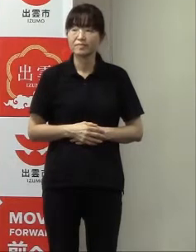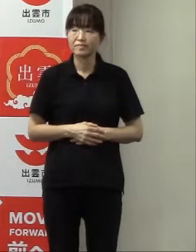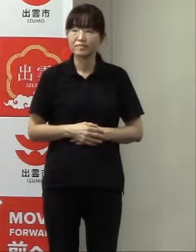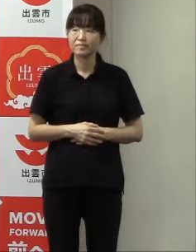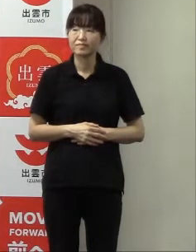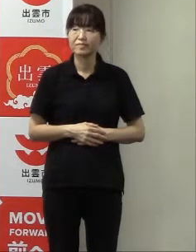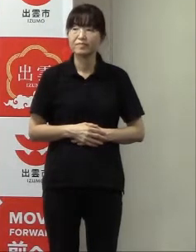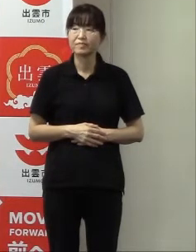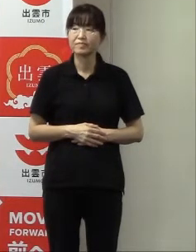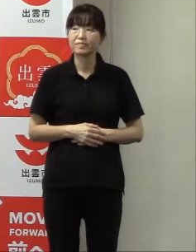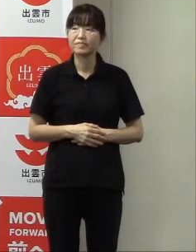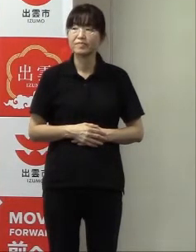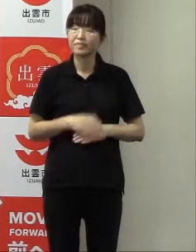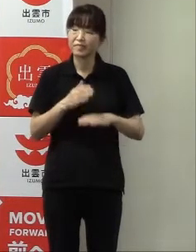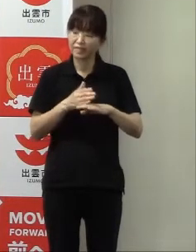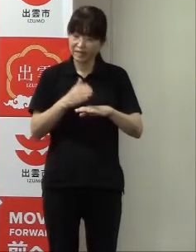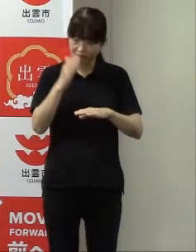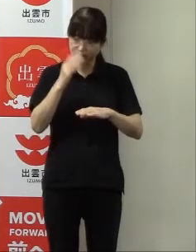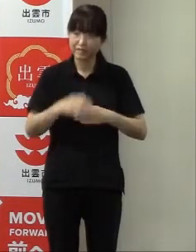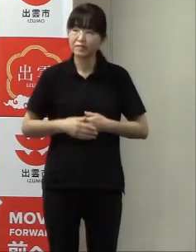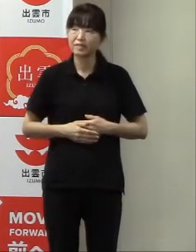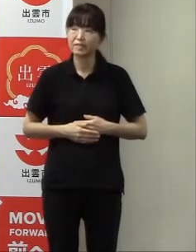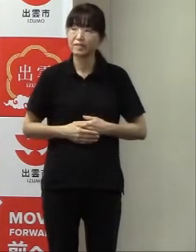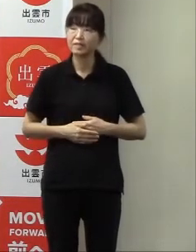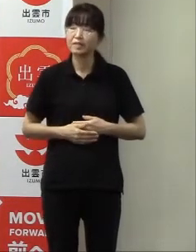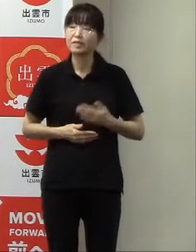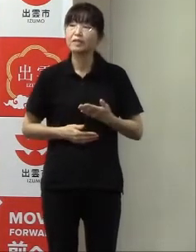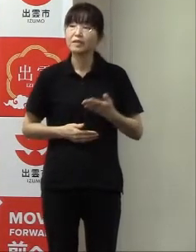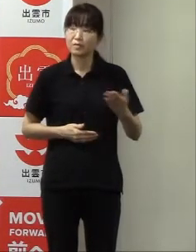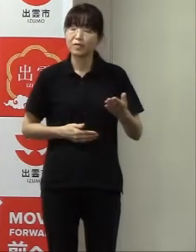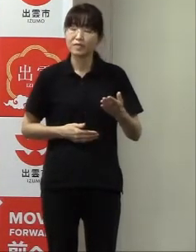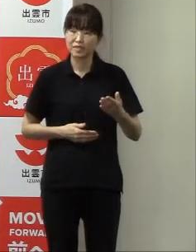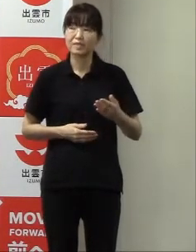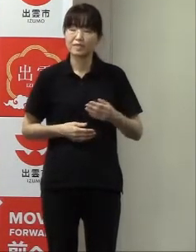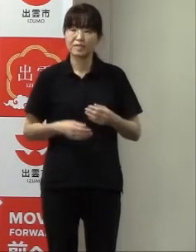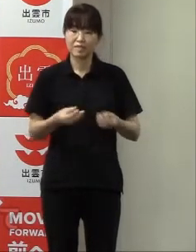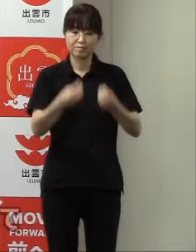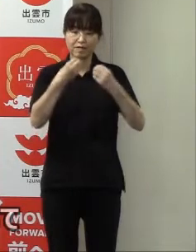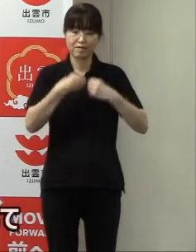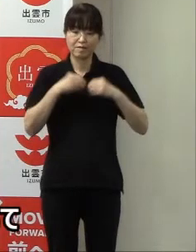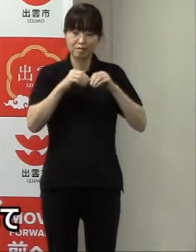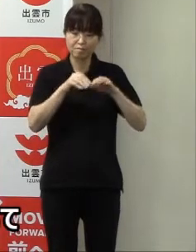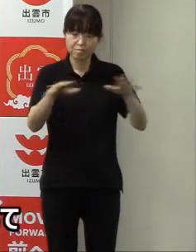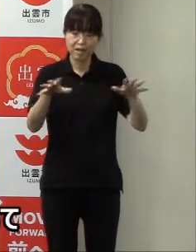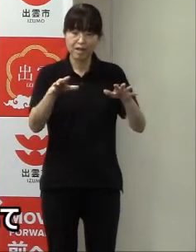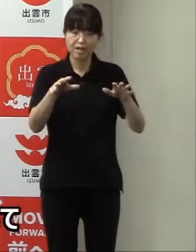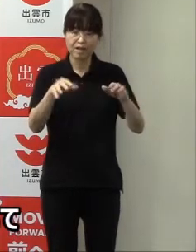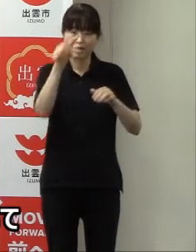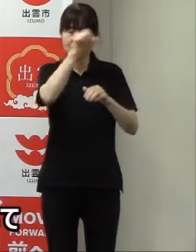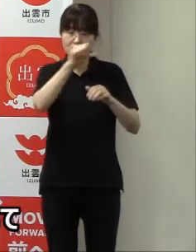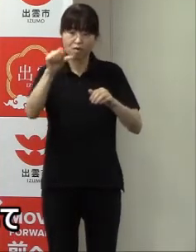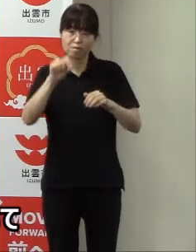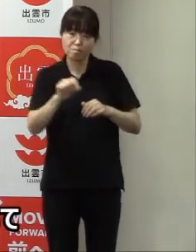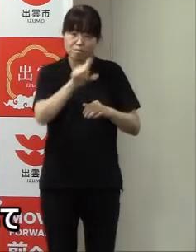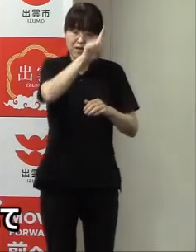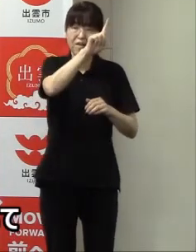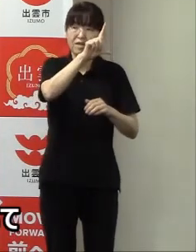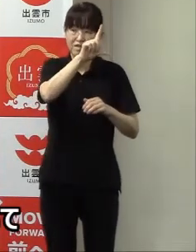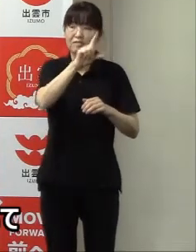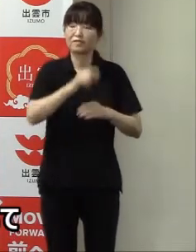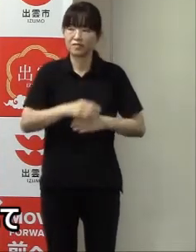ありがとうございました。すみません、第5波が今先ほどの資料も示していただいたんですけれども